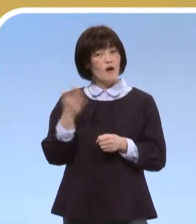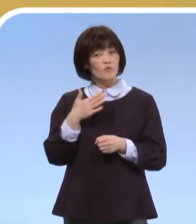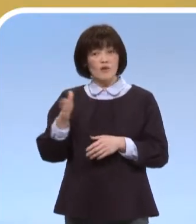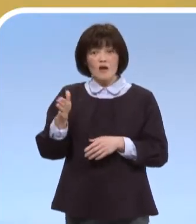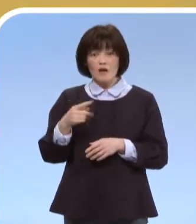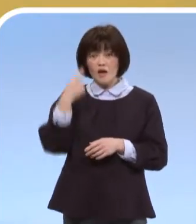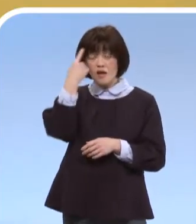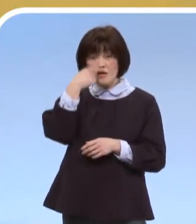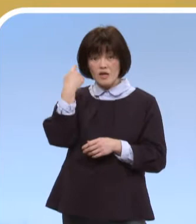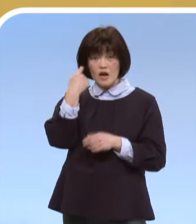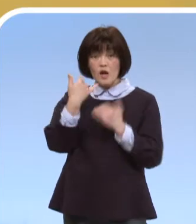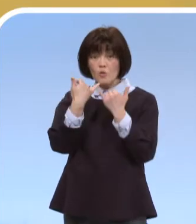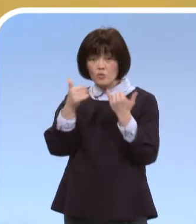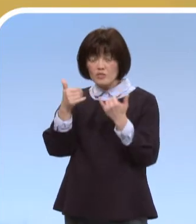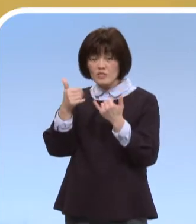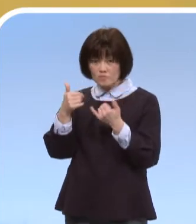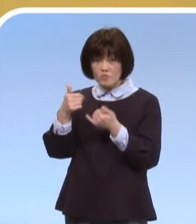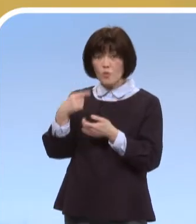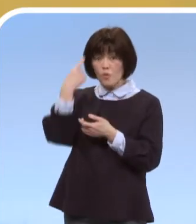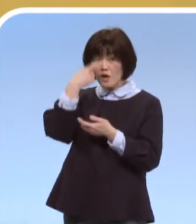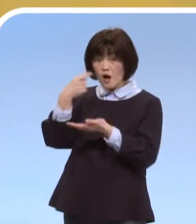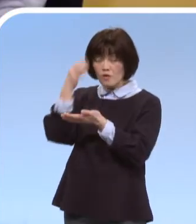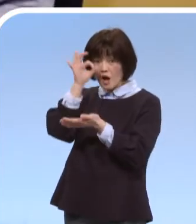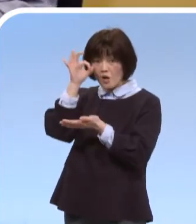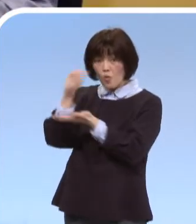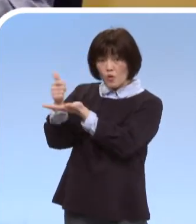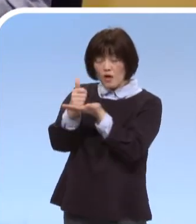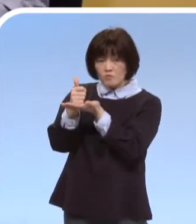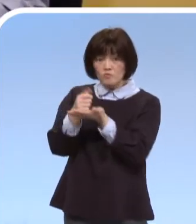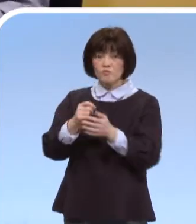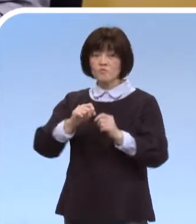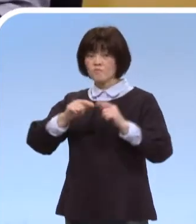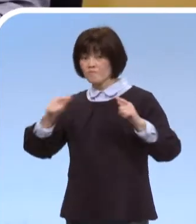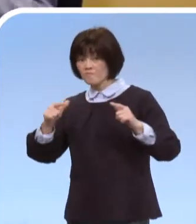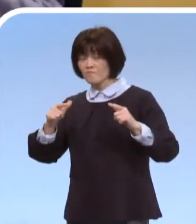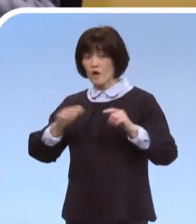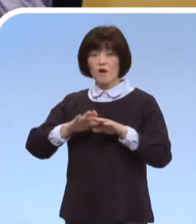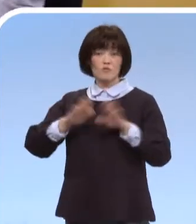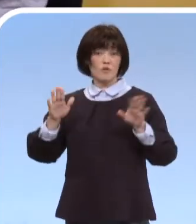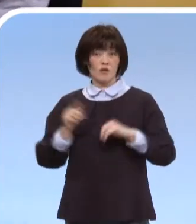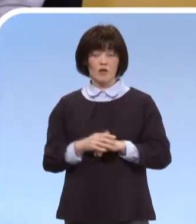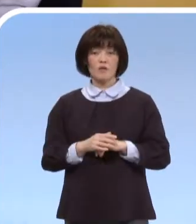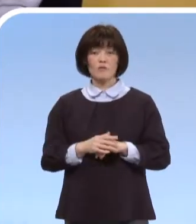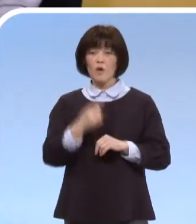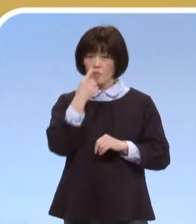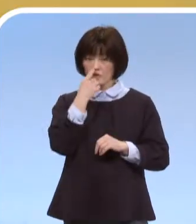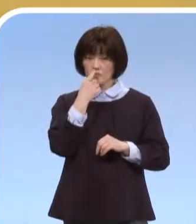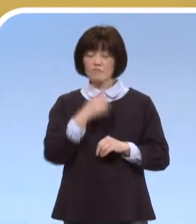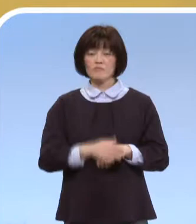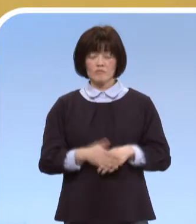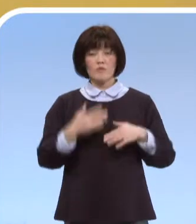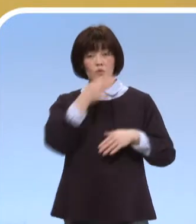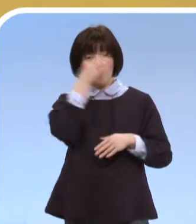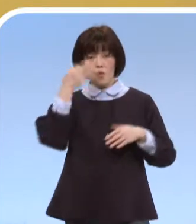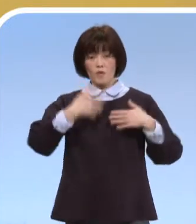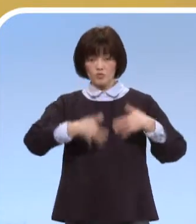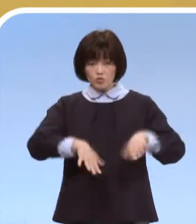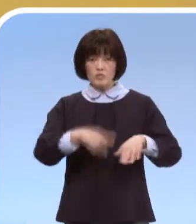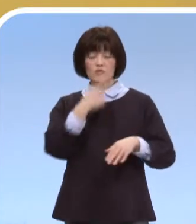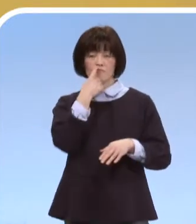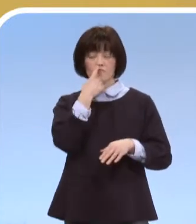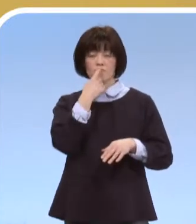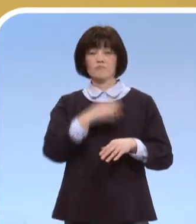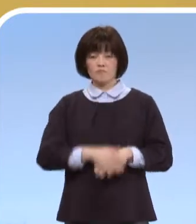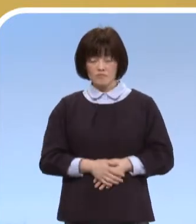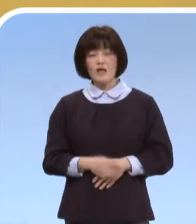したのがここ10年ぐらいかと思うんですけれども、もともと神戸が私出身だったので、子供が実